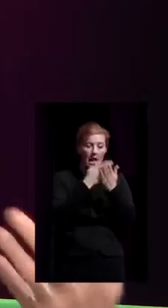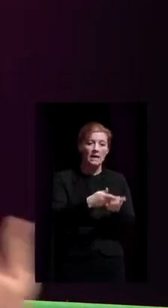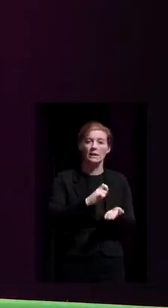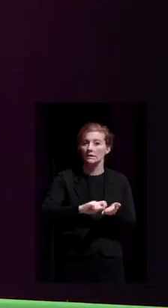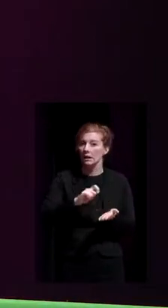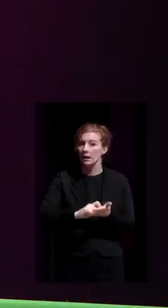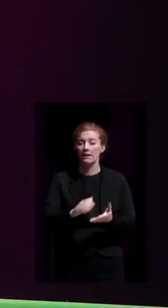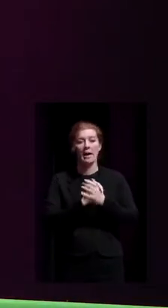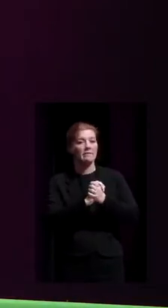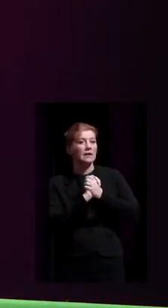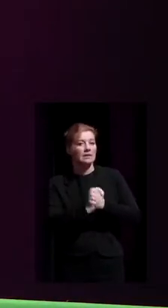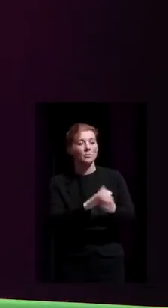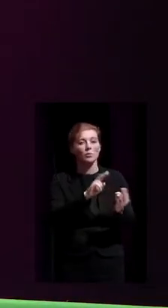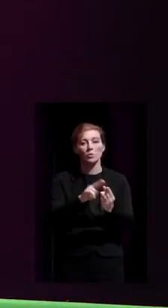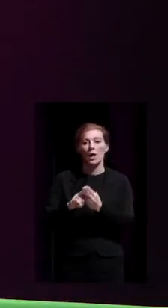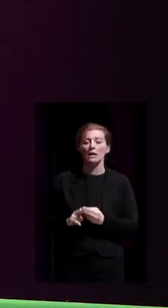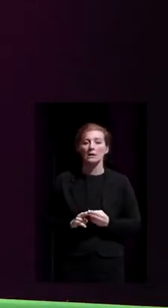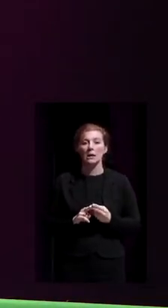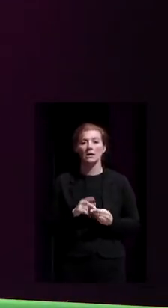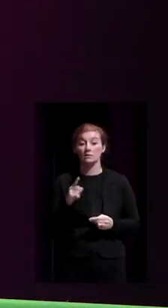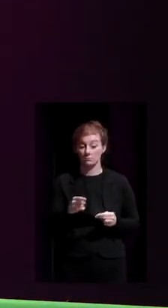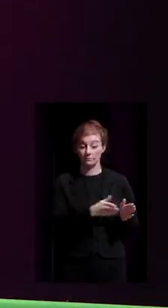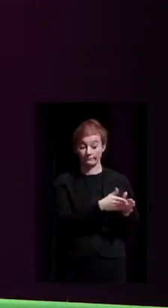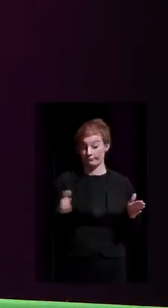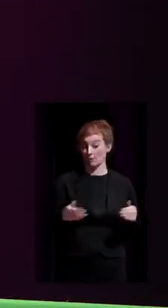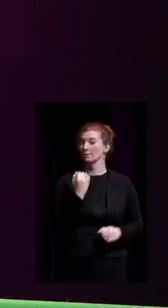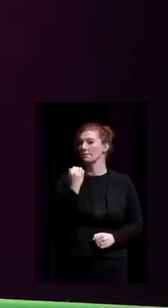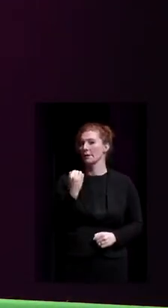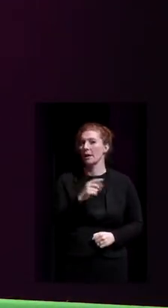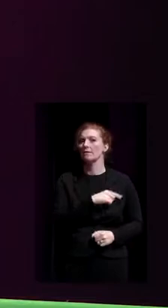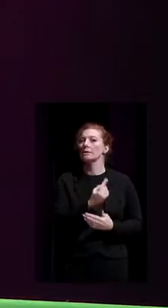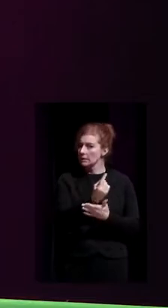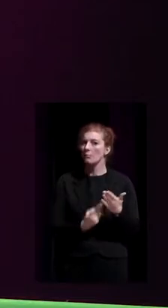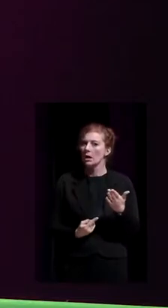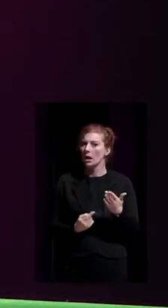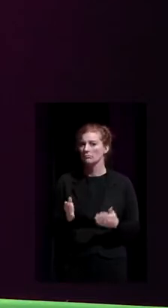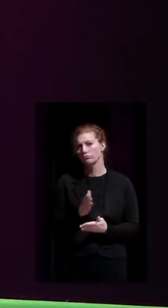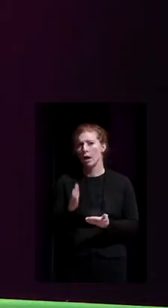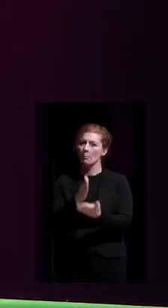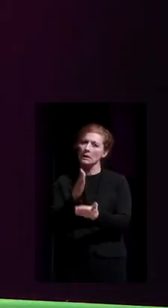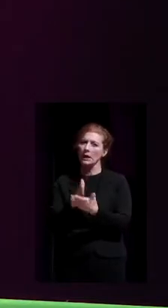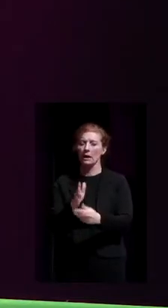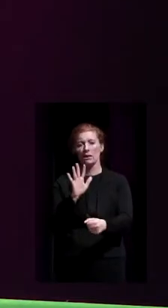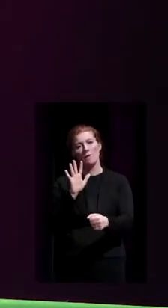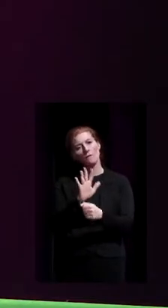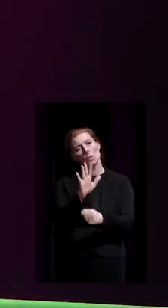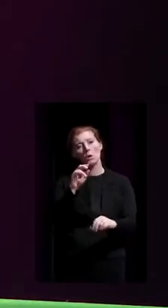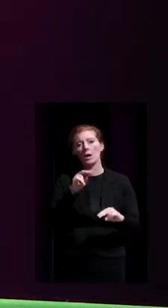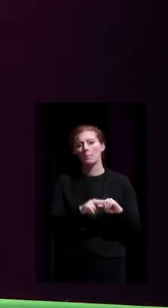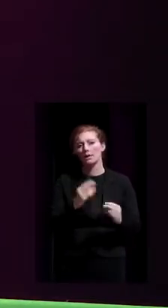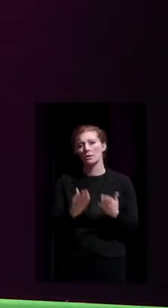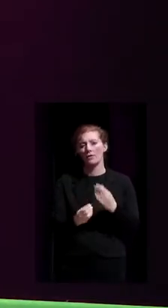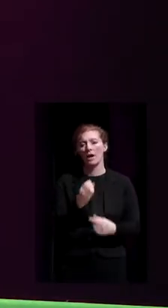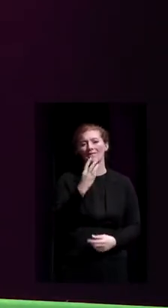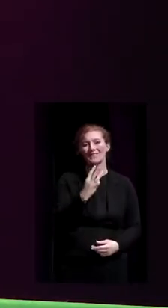skriva, vänskapskontakter, den där viktiga perioden, då ligger vi sämre till, någonstans i mitten, 14 plats bland 38